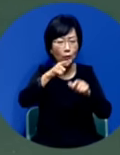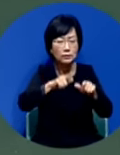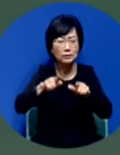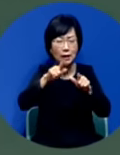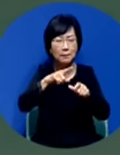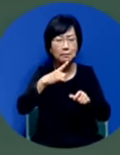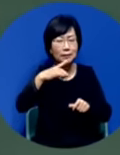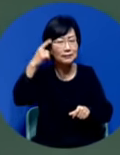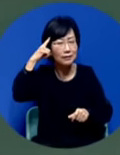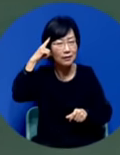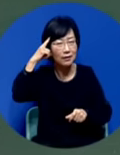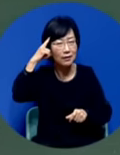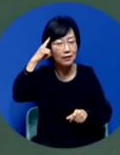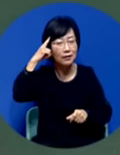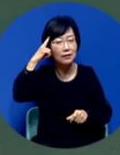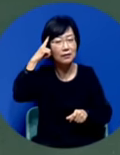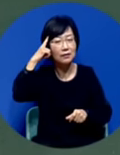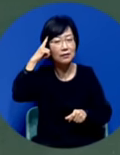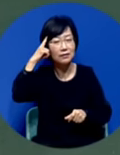所以神就拣选了信心之祖亚伯拉罕，但是他也忙于自己的生计。